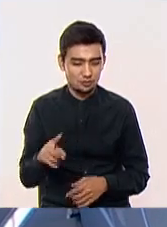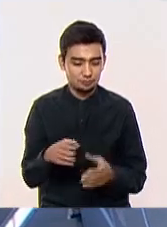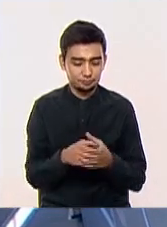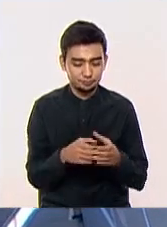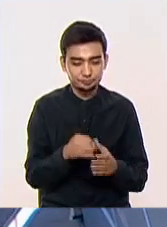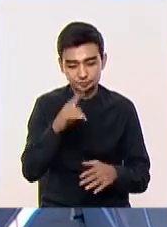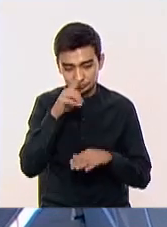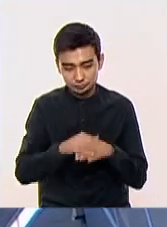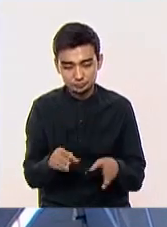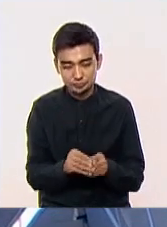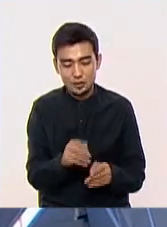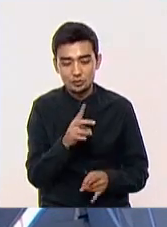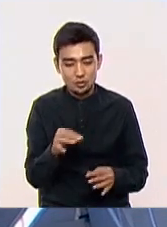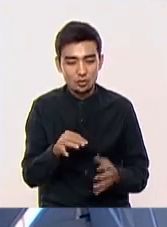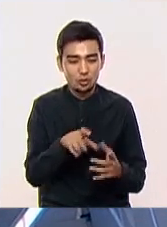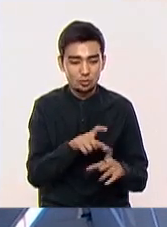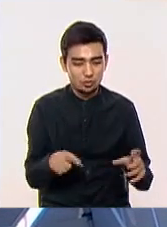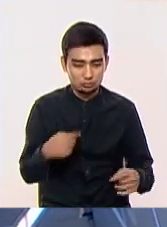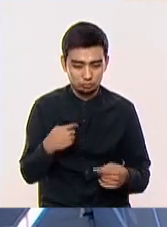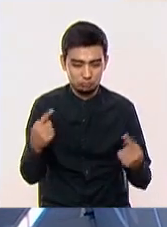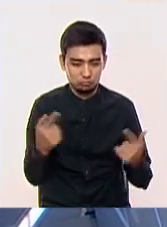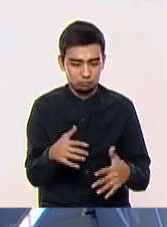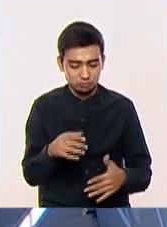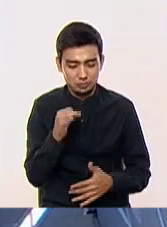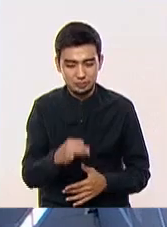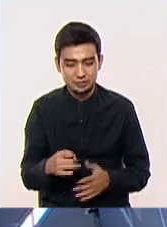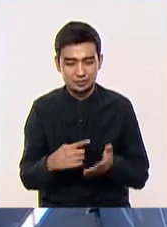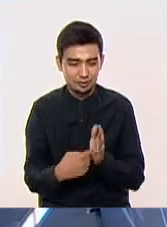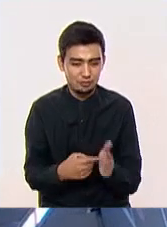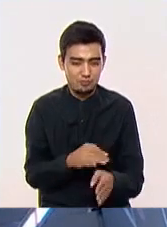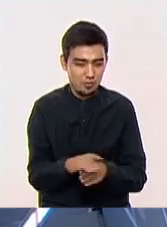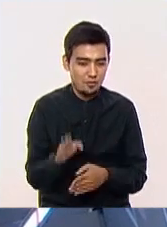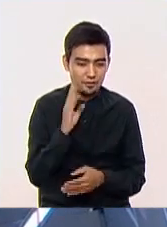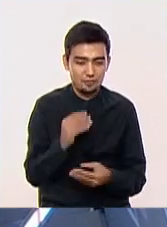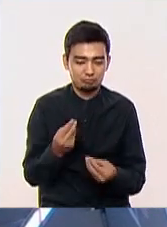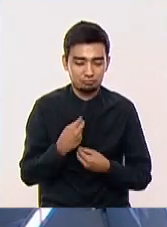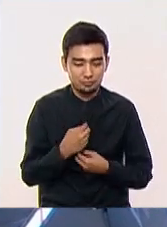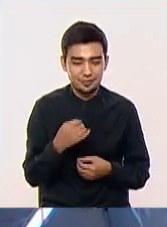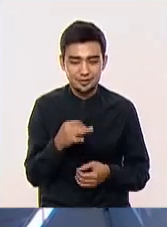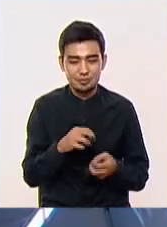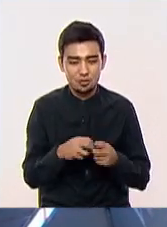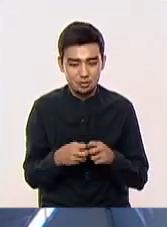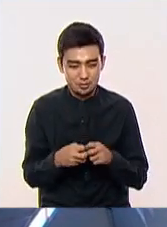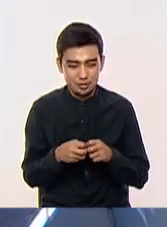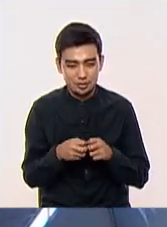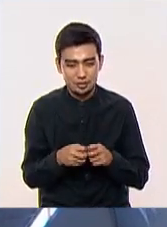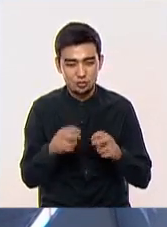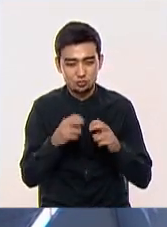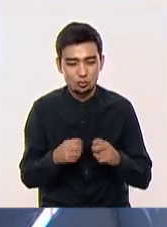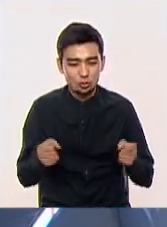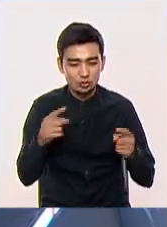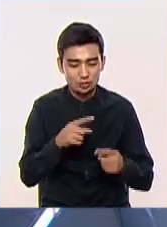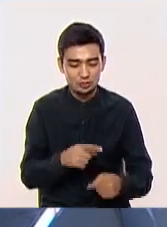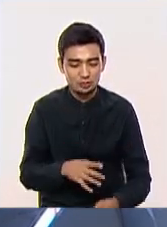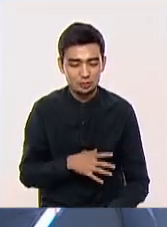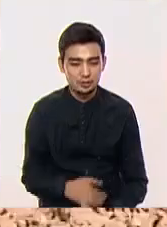Но аграрии с этим категорически не согласны и требуют полноценную подачу воды. В проблеме разбиралась Анастасия Новикова.